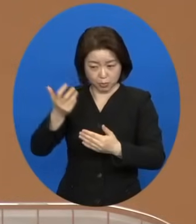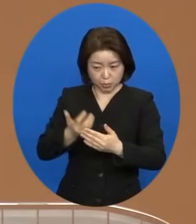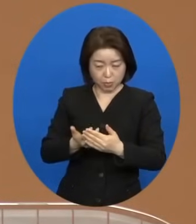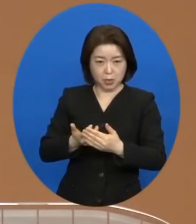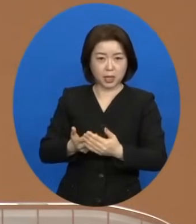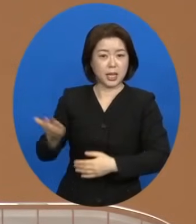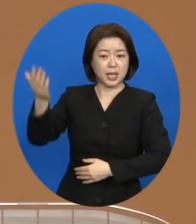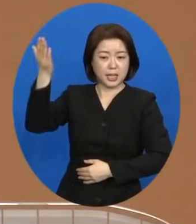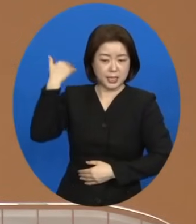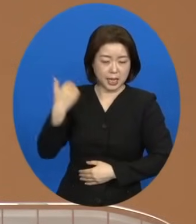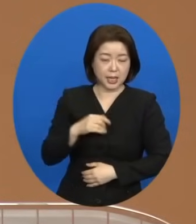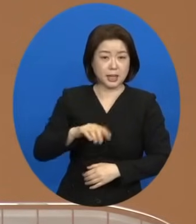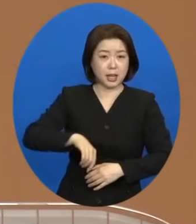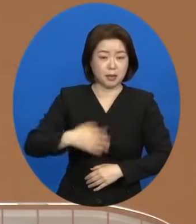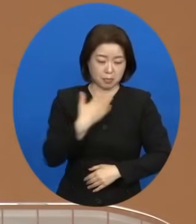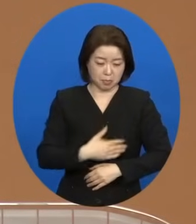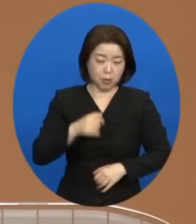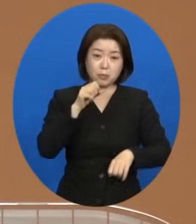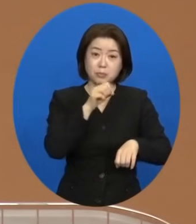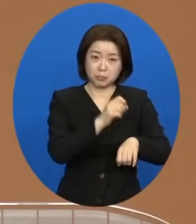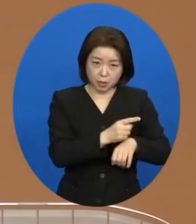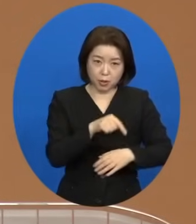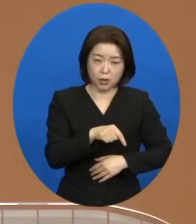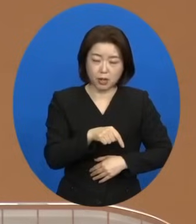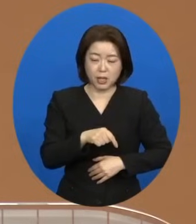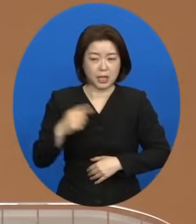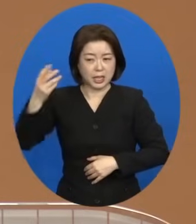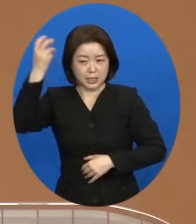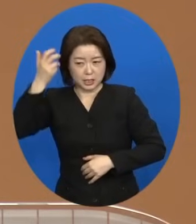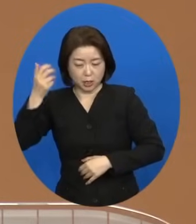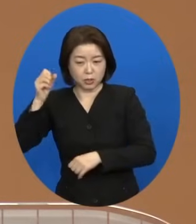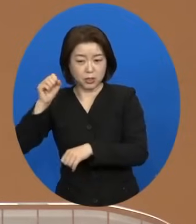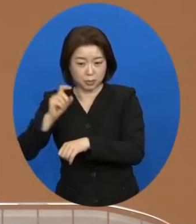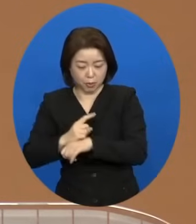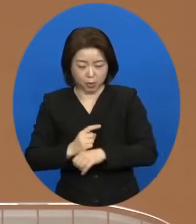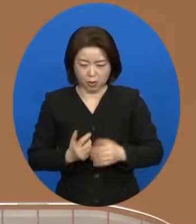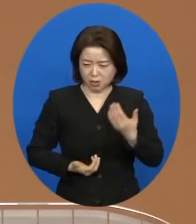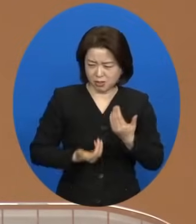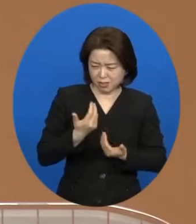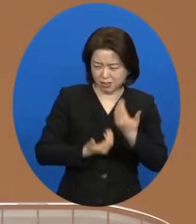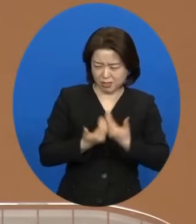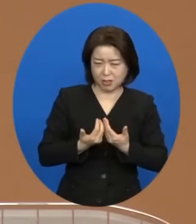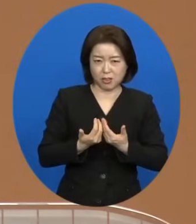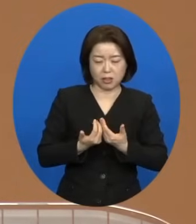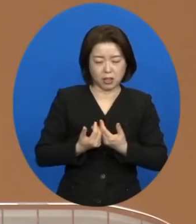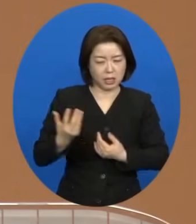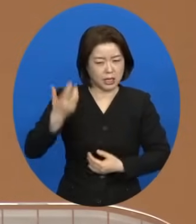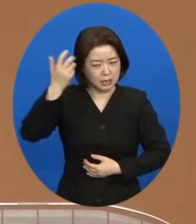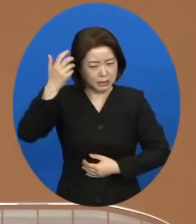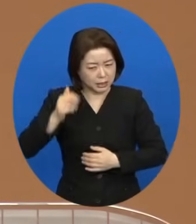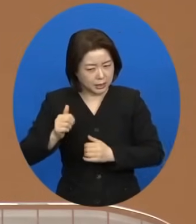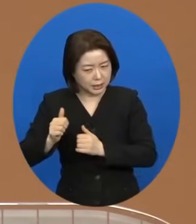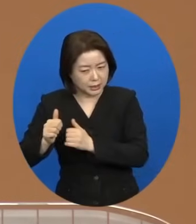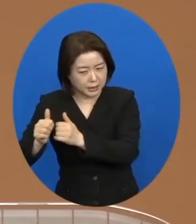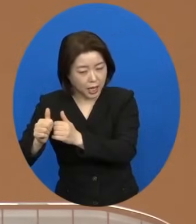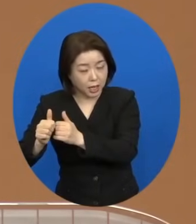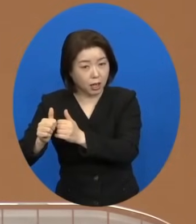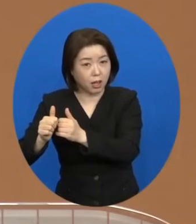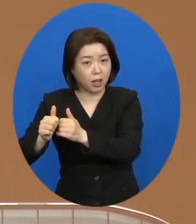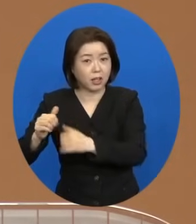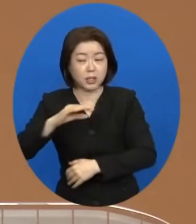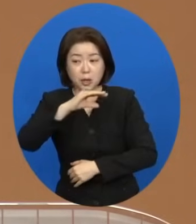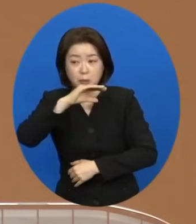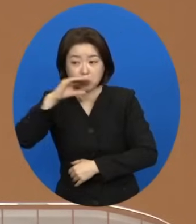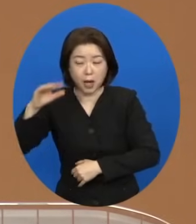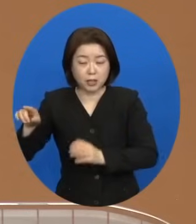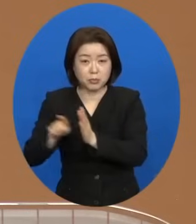옛 번성이 육신의 번성과 성령의 본성이 갈등을 일으키잖아 그러면 성령을 따라 살아가는 것이 이게 정상적인 그리스도의